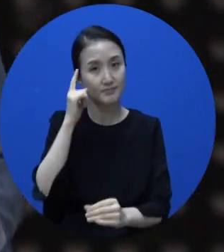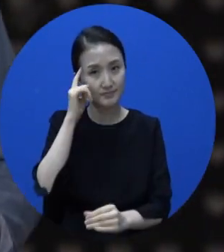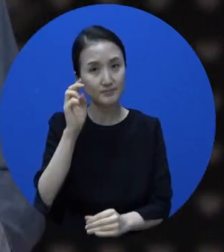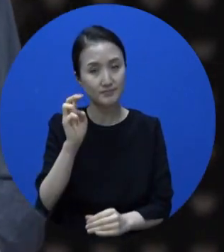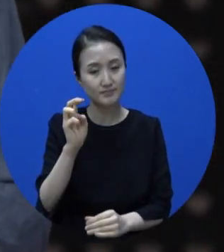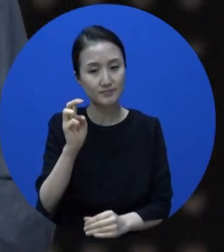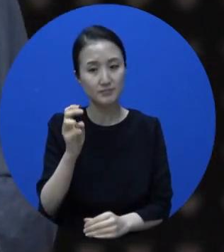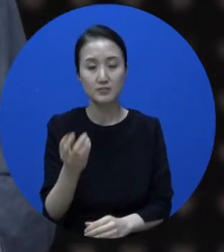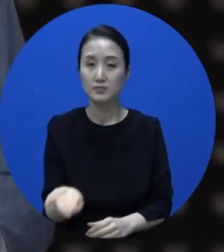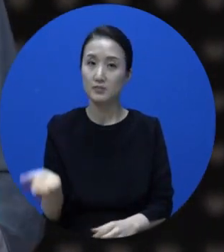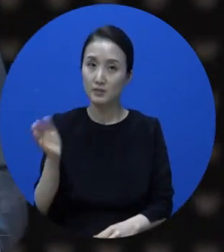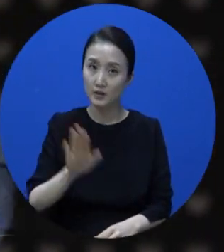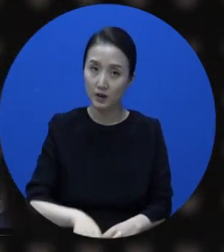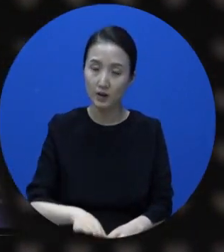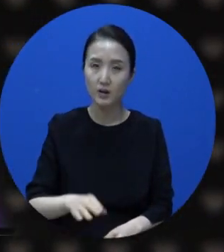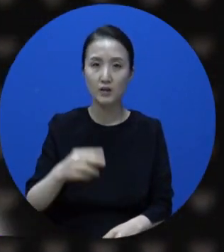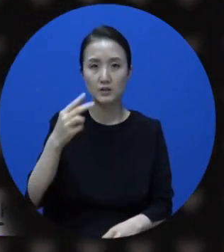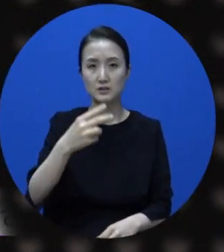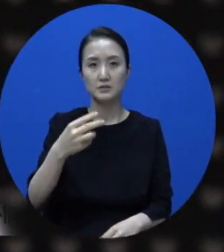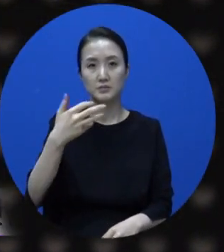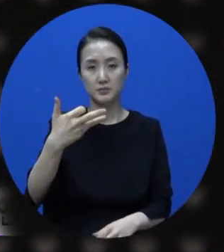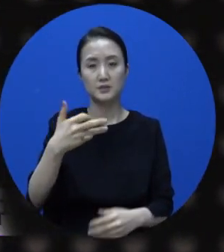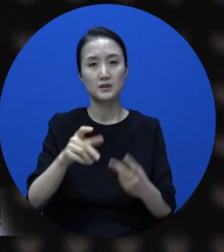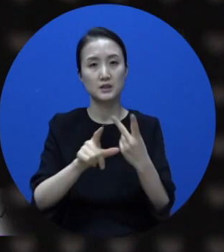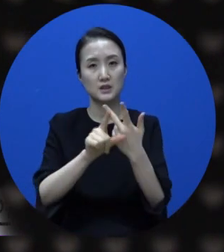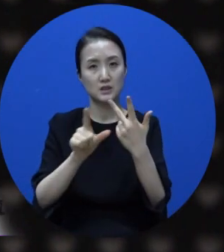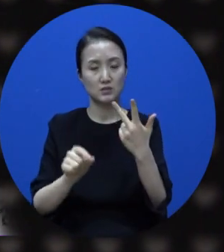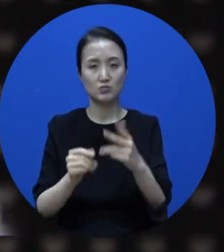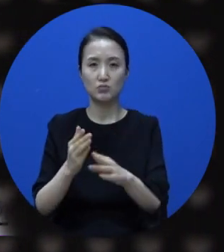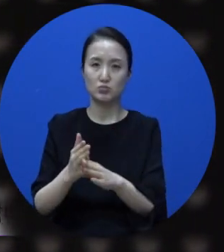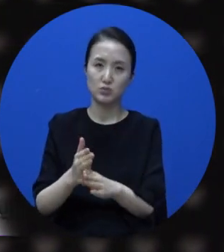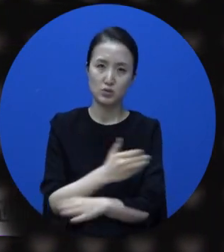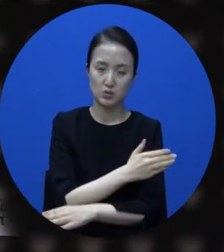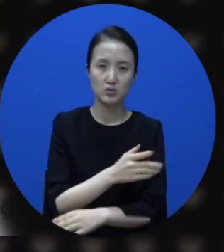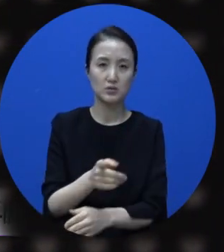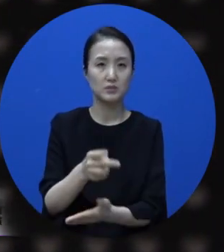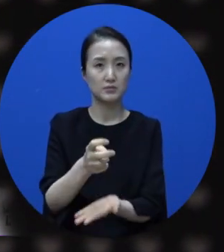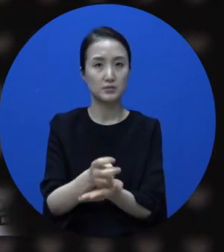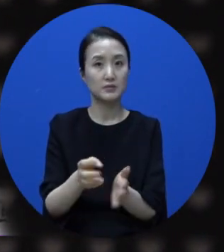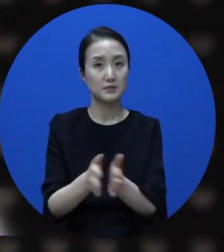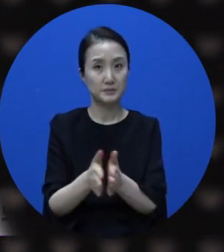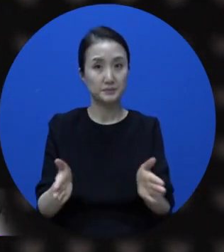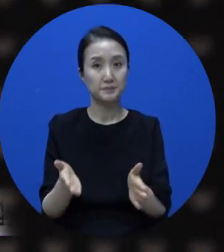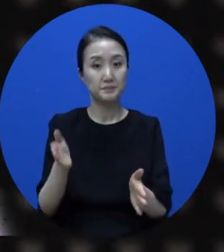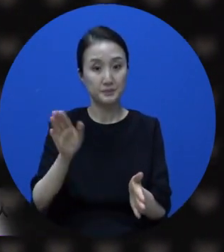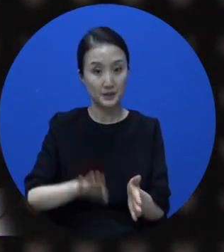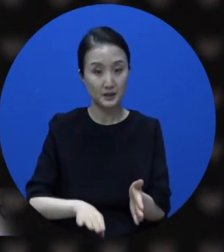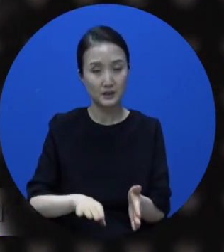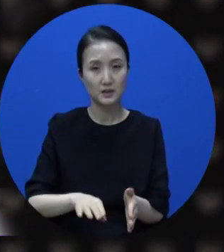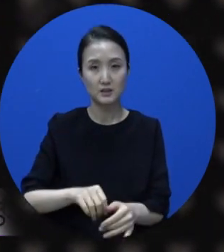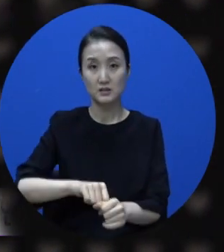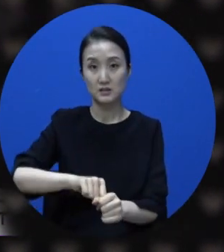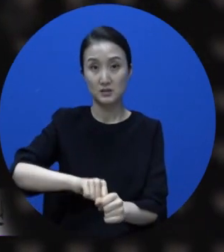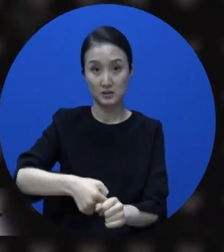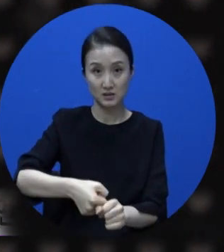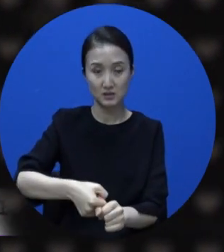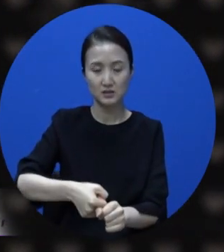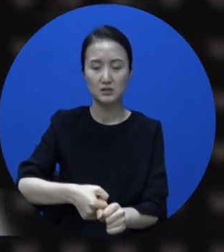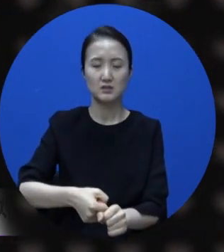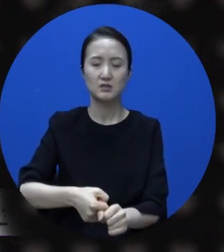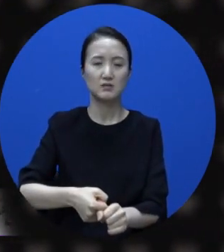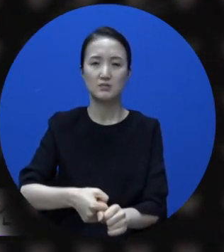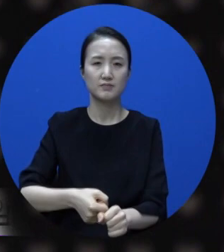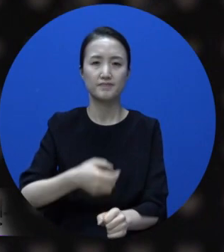하나는 2018년 7월 부로 이 제도가 시작이 됐지만 처벌을 위해 시켜 놨어요